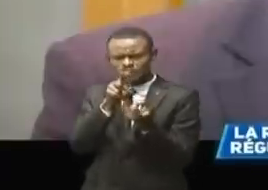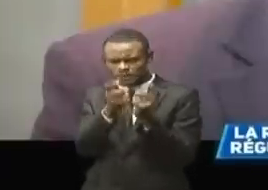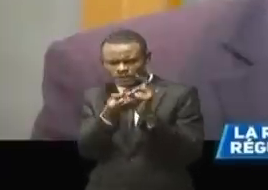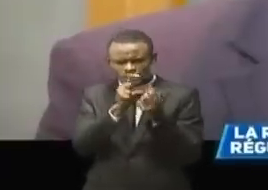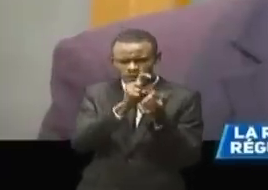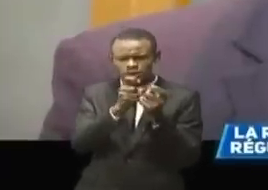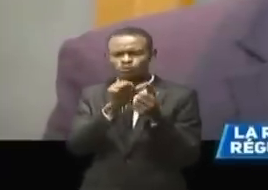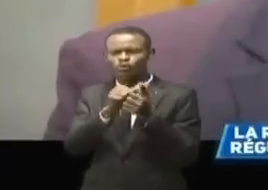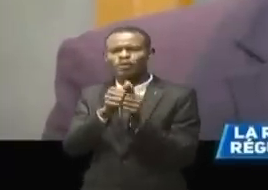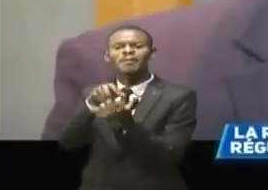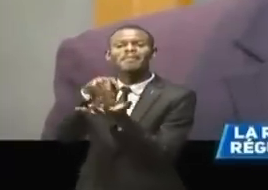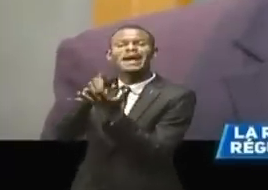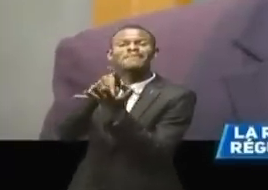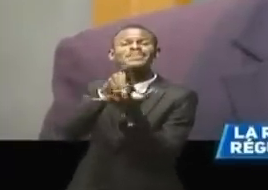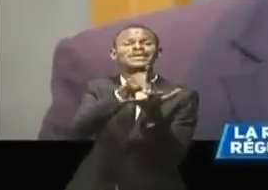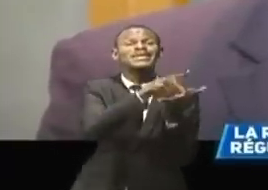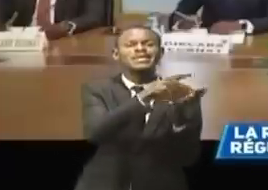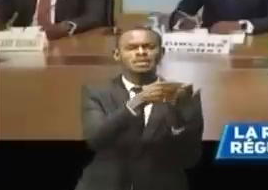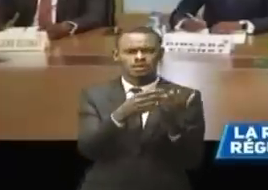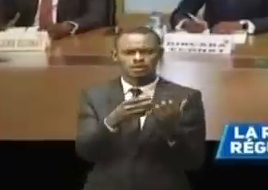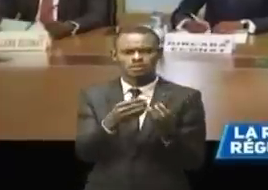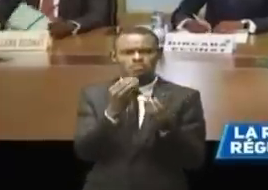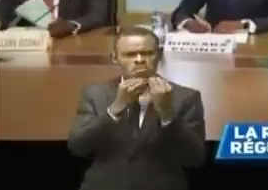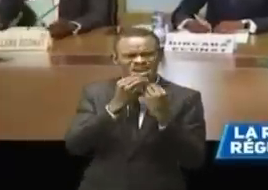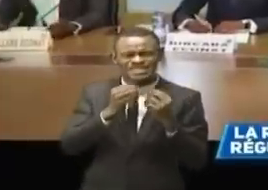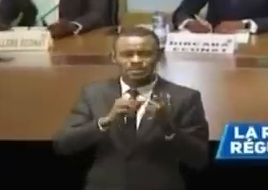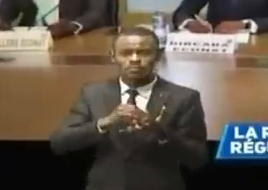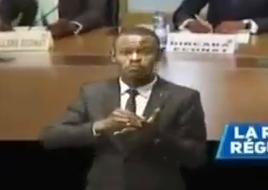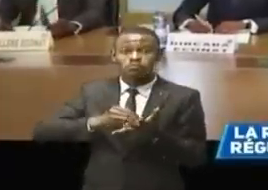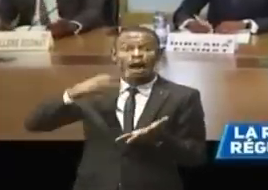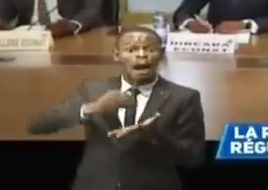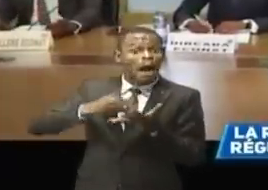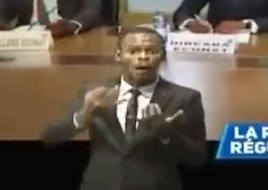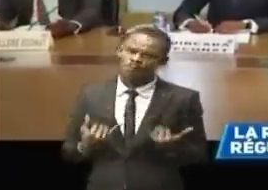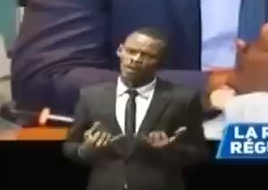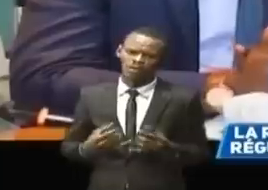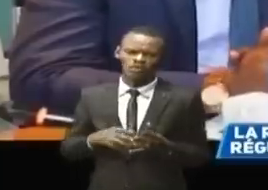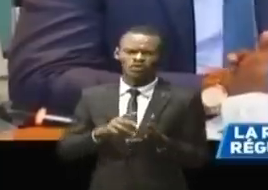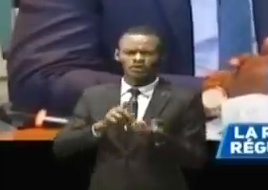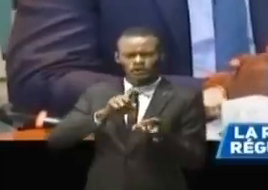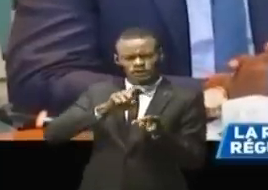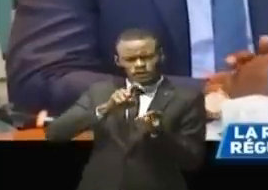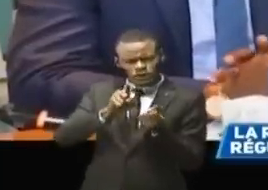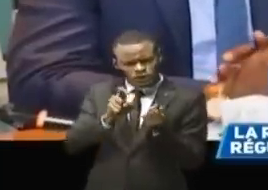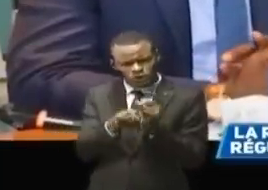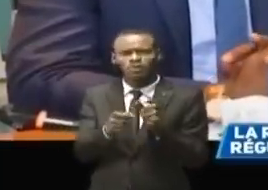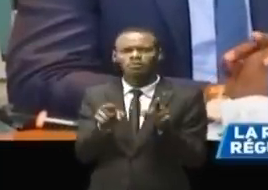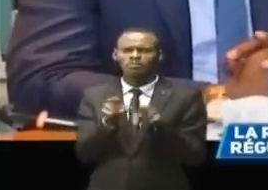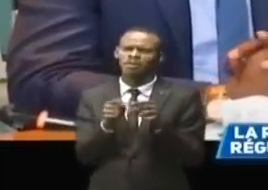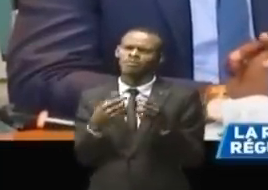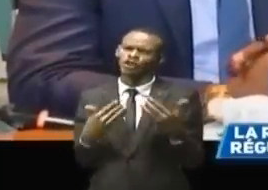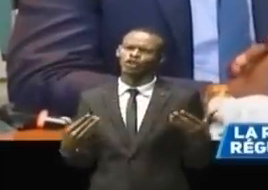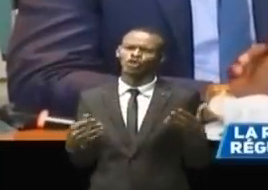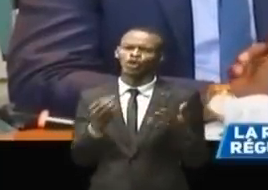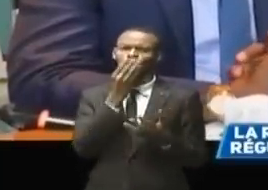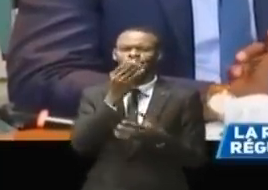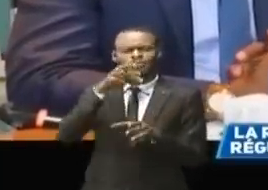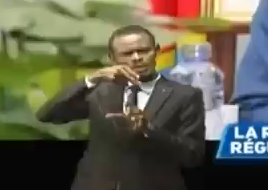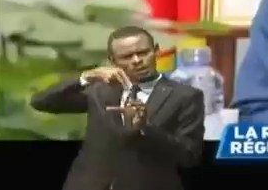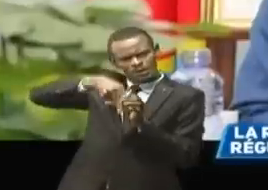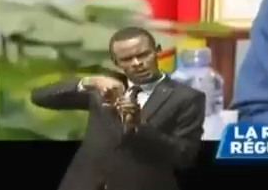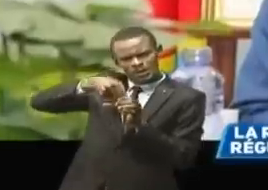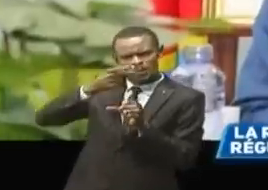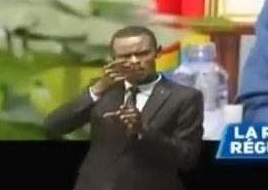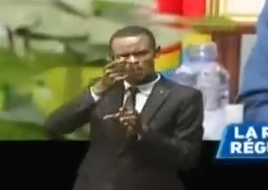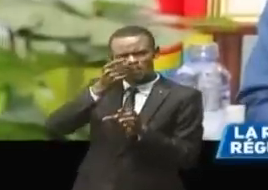gouvernement en anticipant sur la pénurie principalement pour les produits pétroliers, les céréales, les produits surgelés,